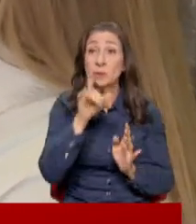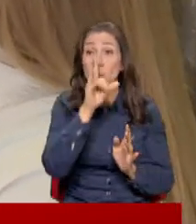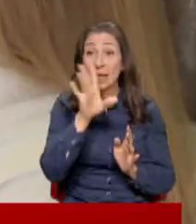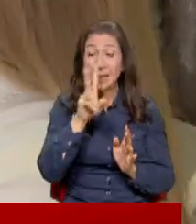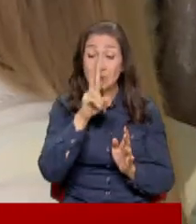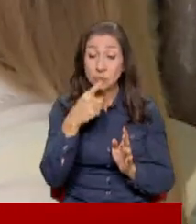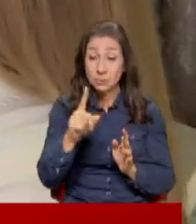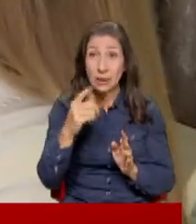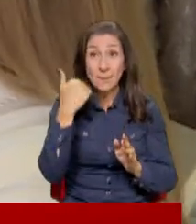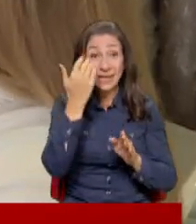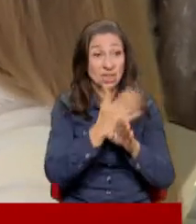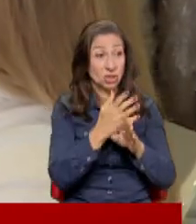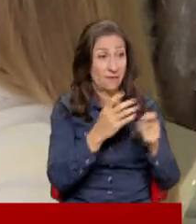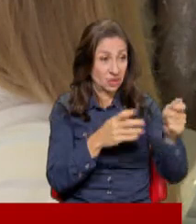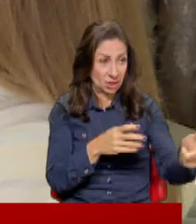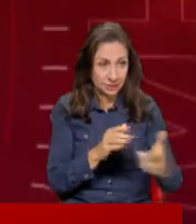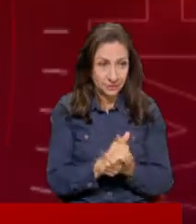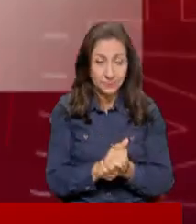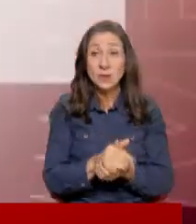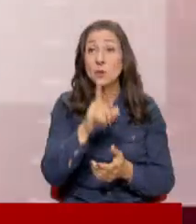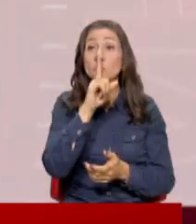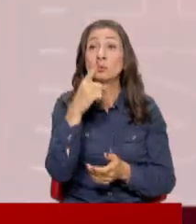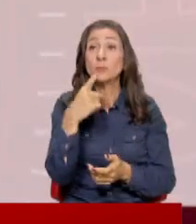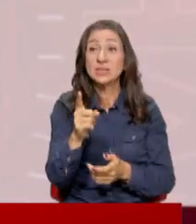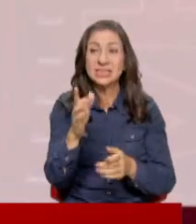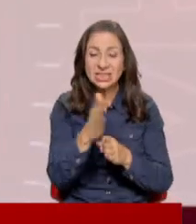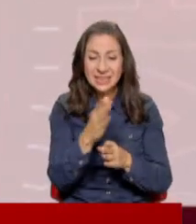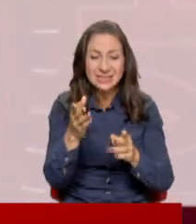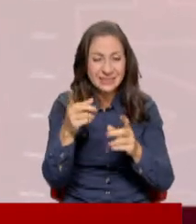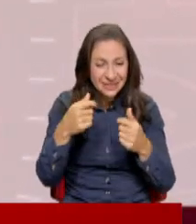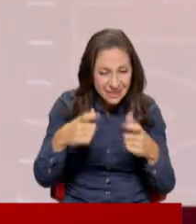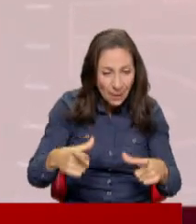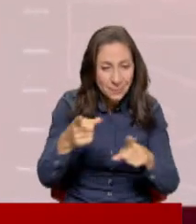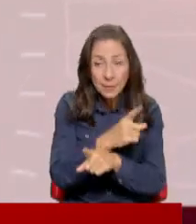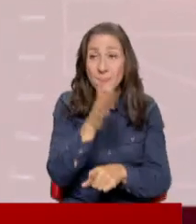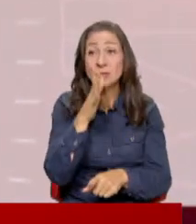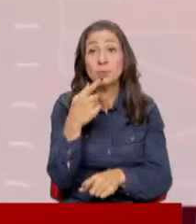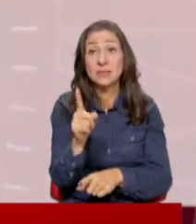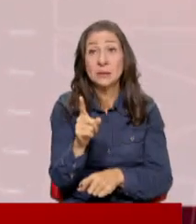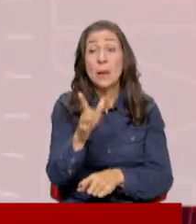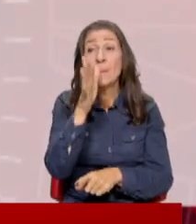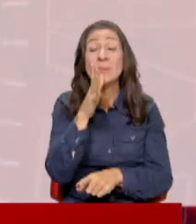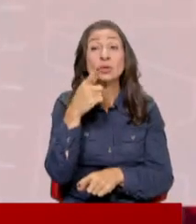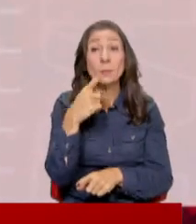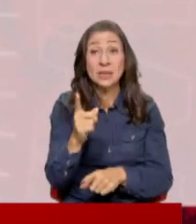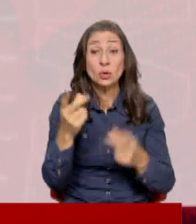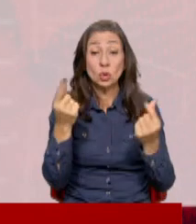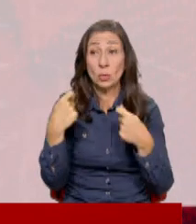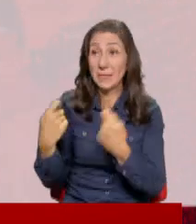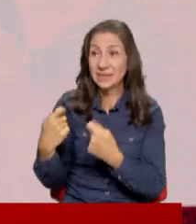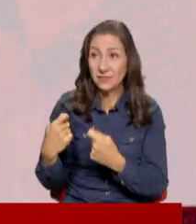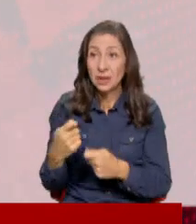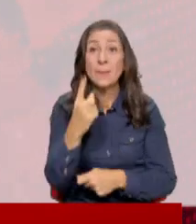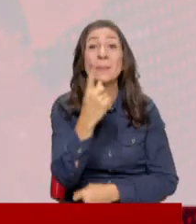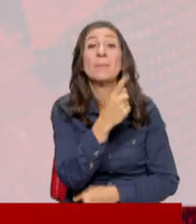150-200 bin lira beyaz eşyaya verecek 100.000 lira da çeyize verse 500 bin lira 500 bin lira da düğünün